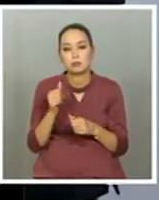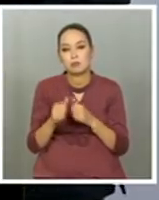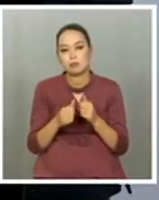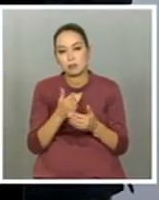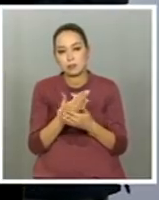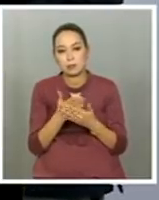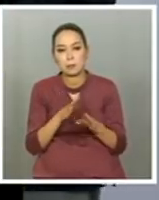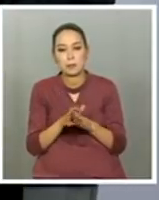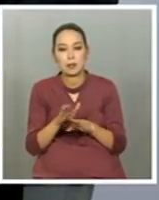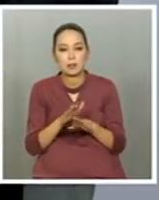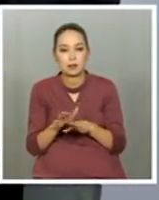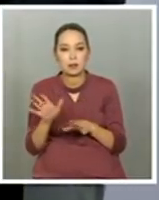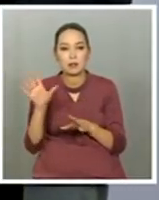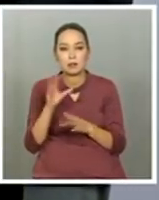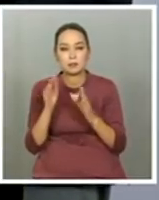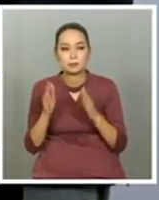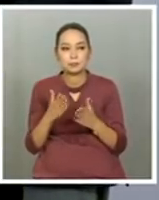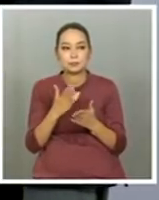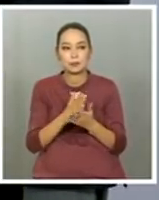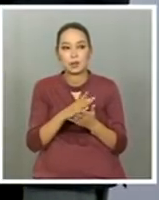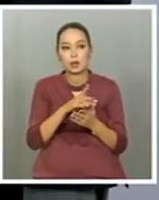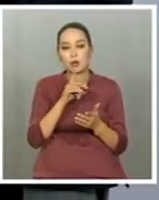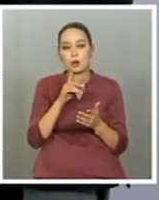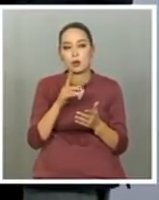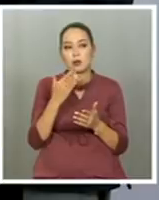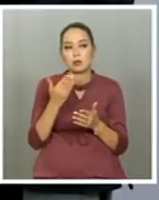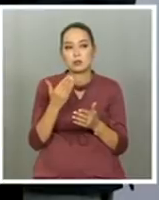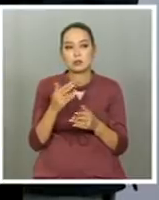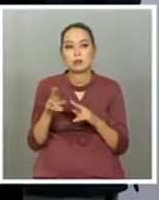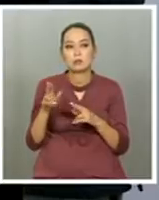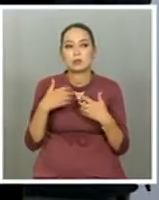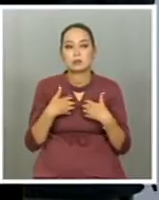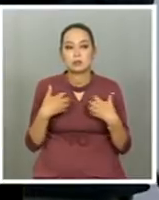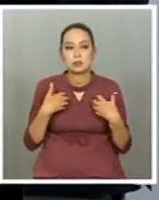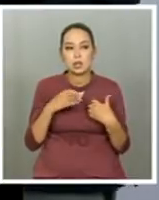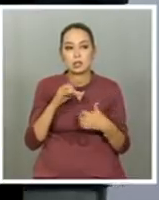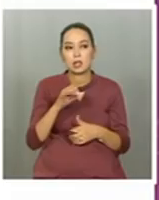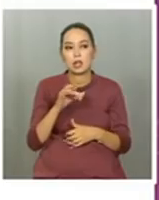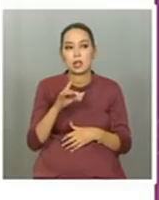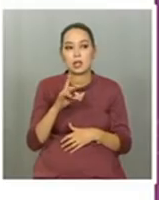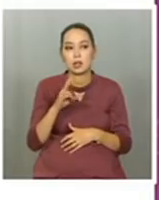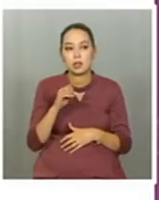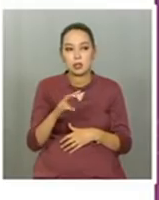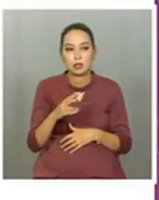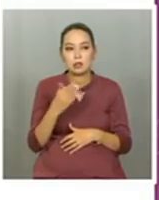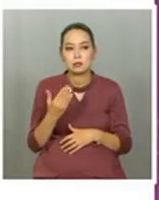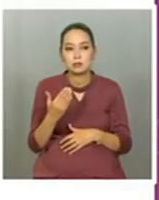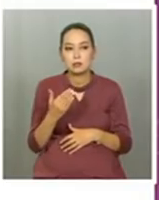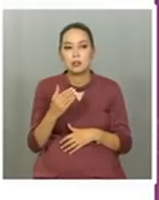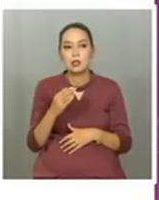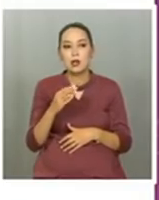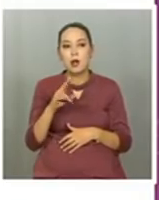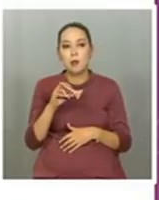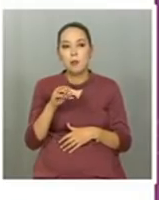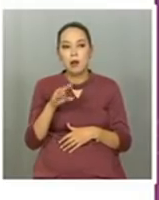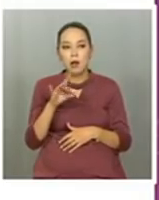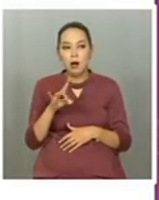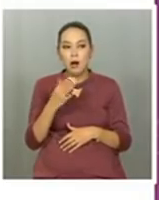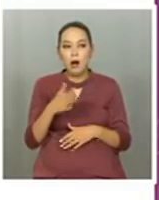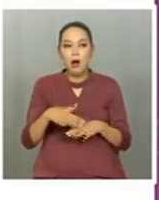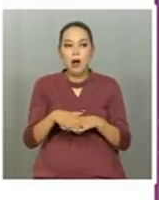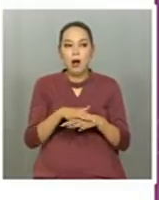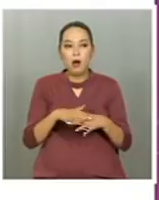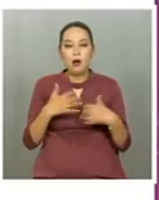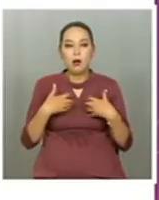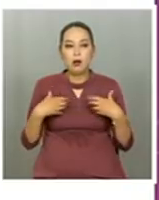болатын. Қос қорықшы Ерлан Нұрғалиев пен оның серігі Петр Ницык Нұра ауданында браконьерлермен күрес жүргізді.